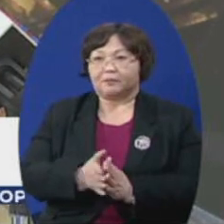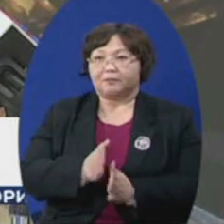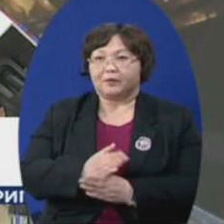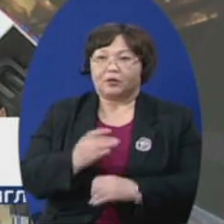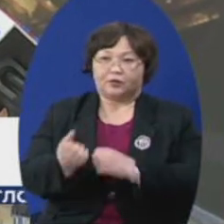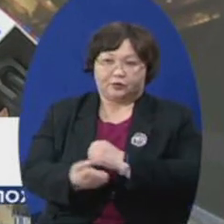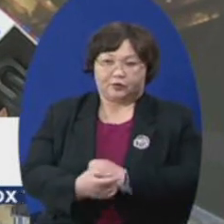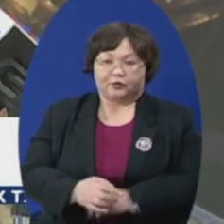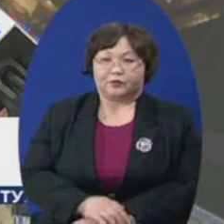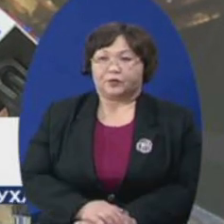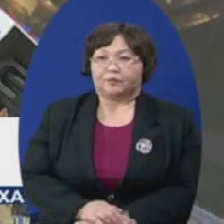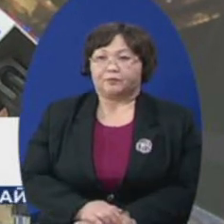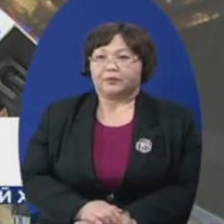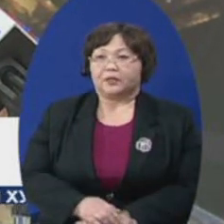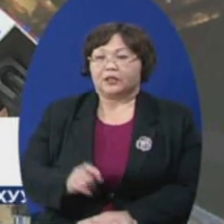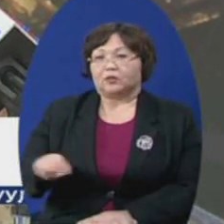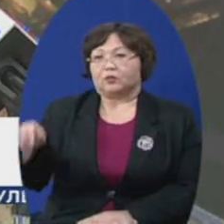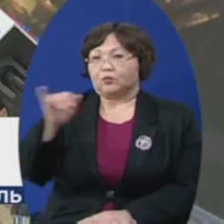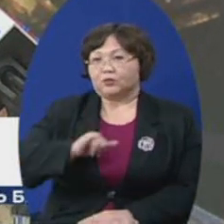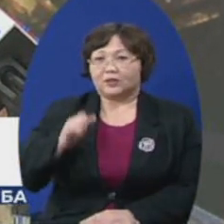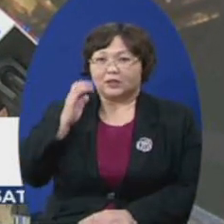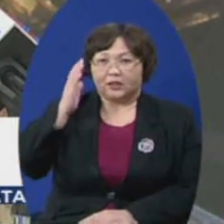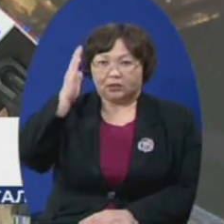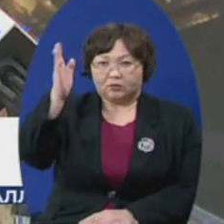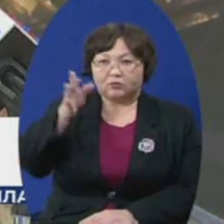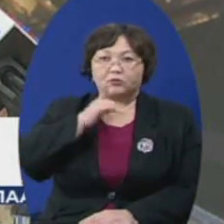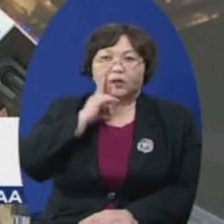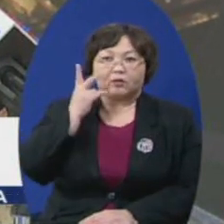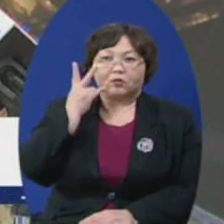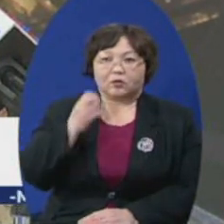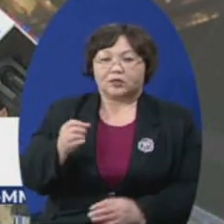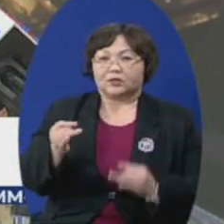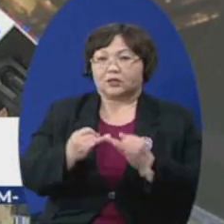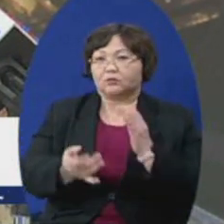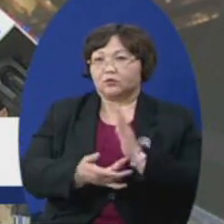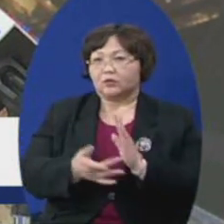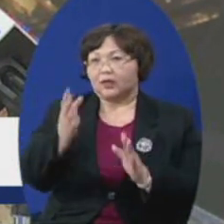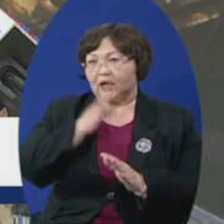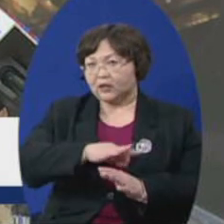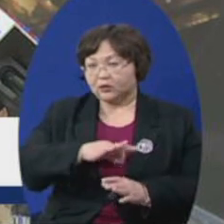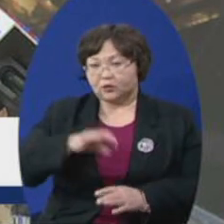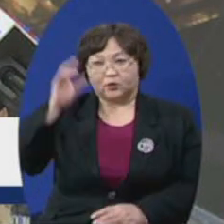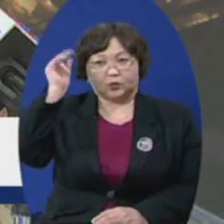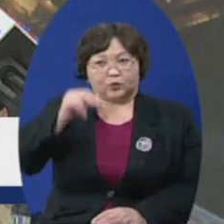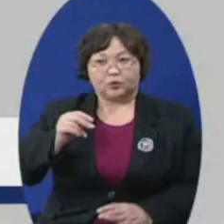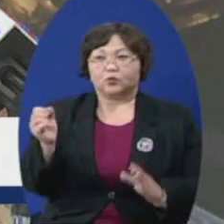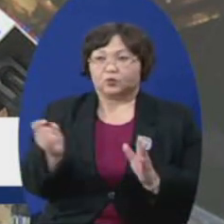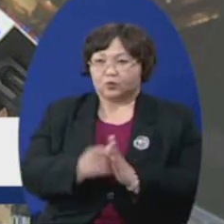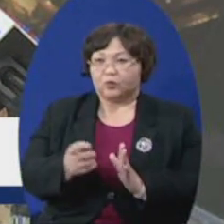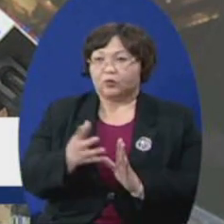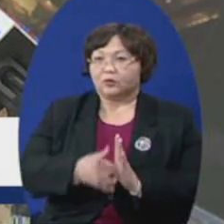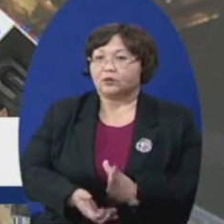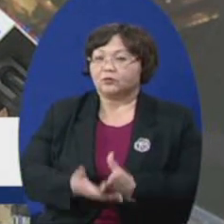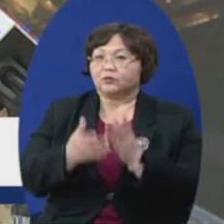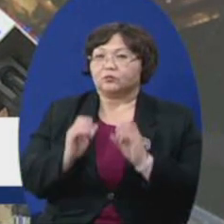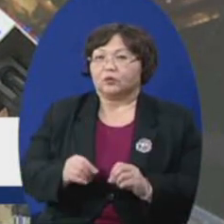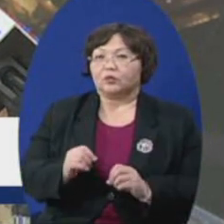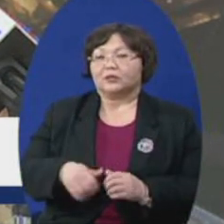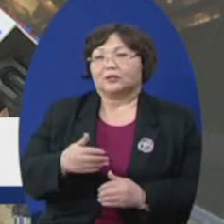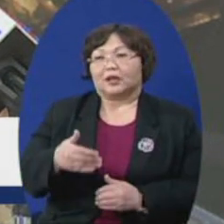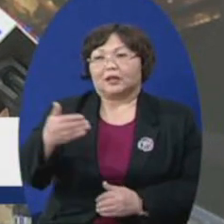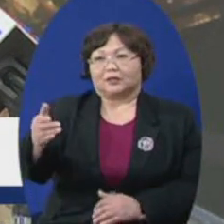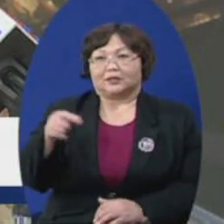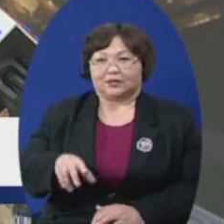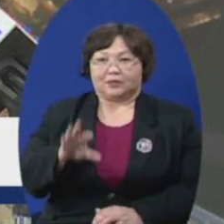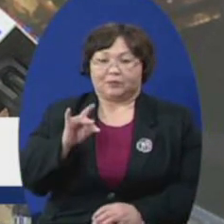юм а. За энэ нь тухайн улсын ирээдүйн хойч үед цахим технологи ашиглан суралцахад чухал ач холбогдолтой. За цаашид энэ